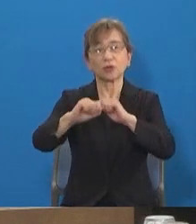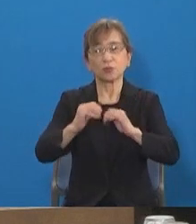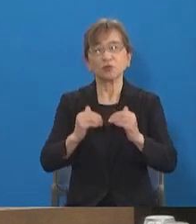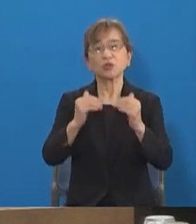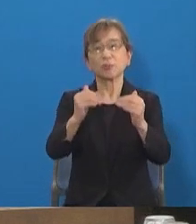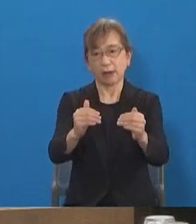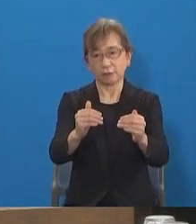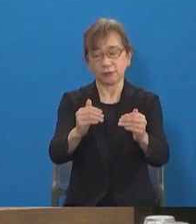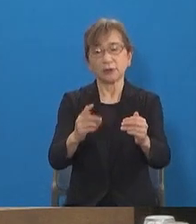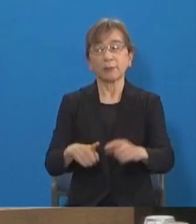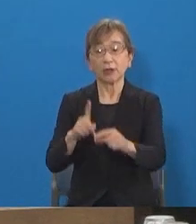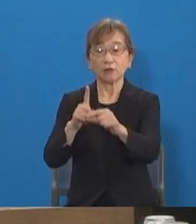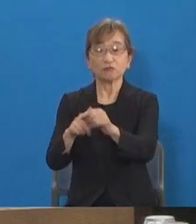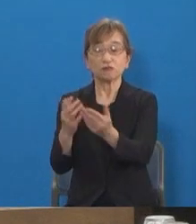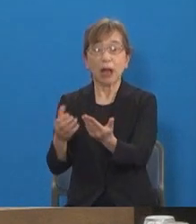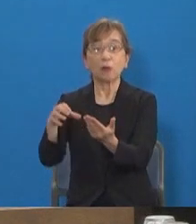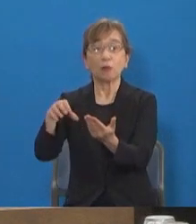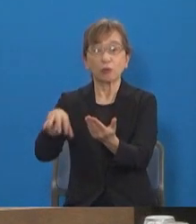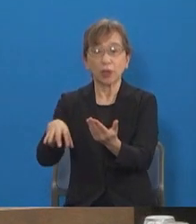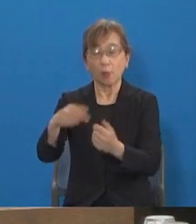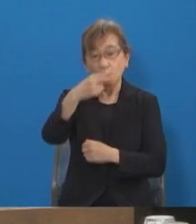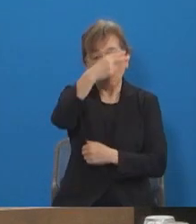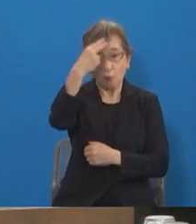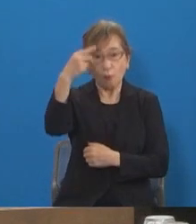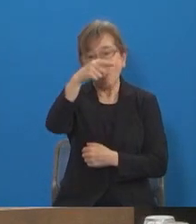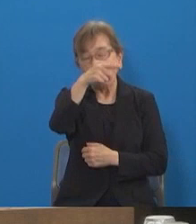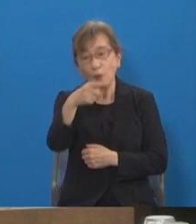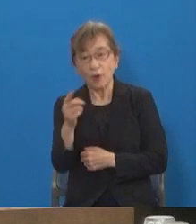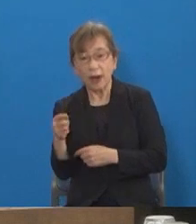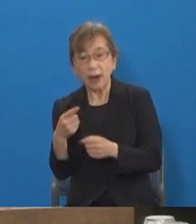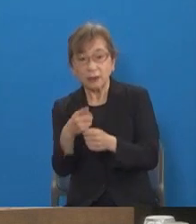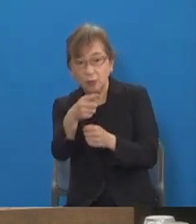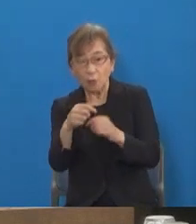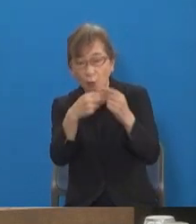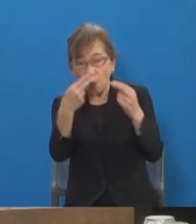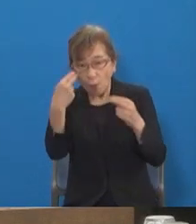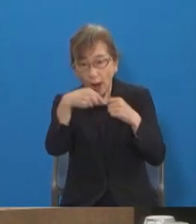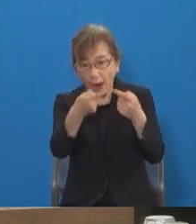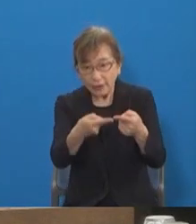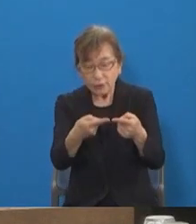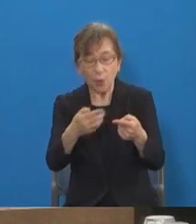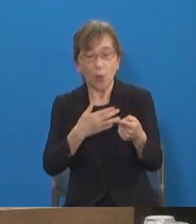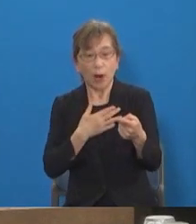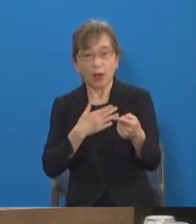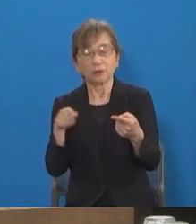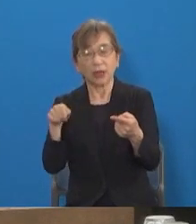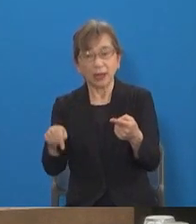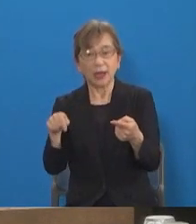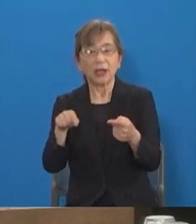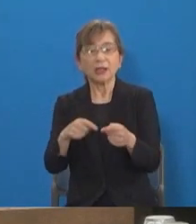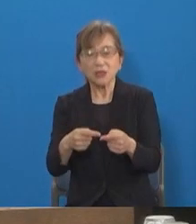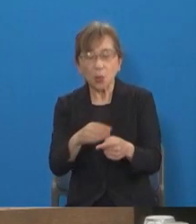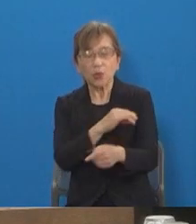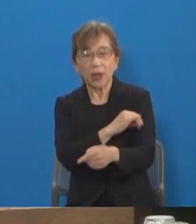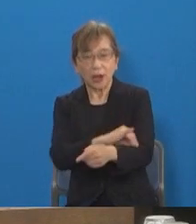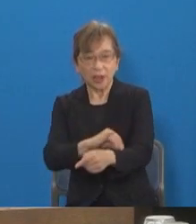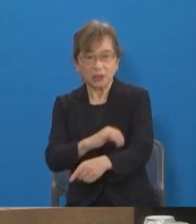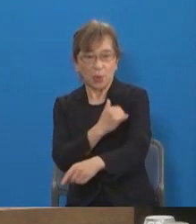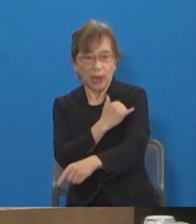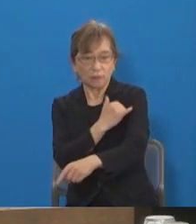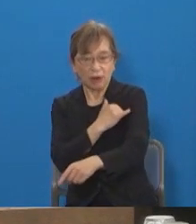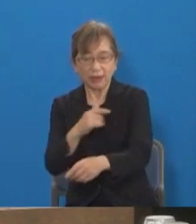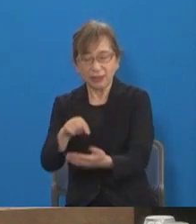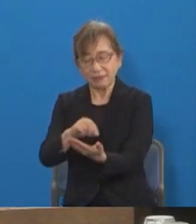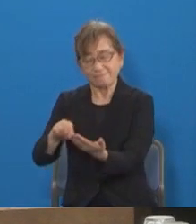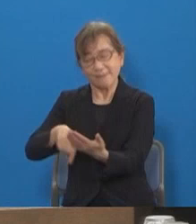に、中学校においても高校生を見据えながら、献血の果たす役割などに触れることができる取り組みを